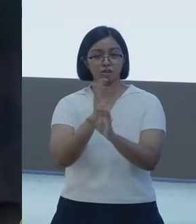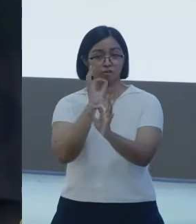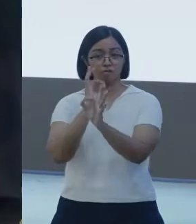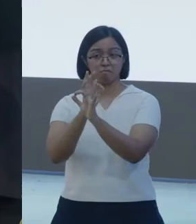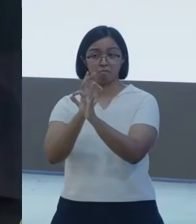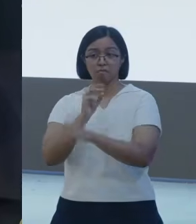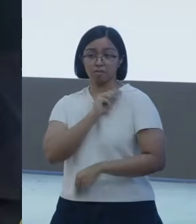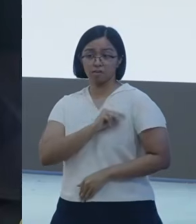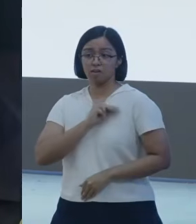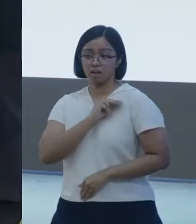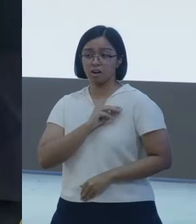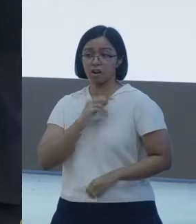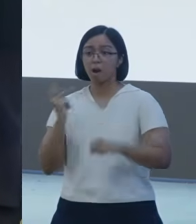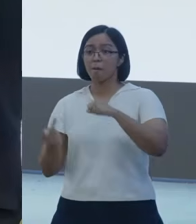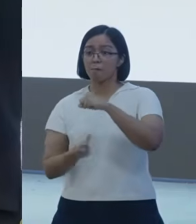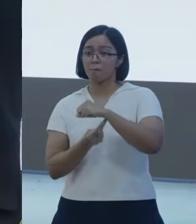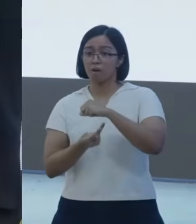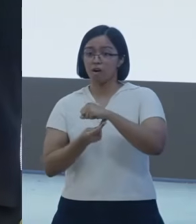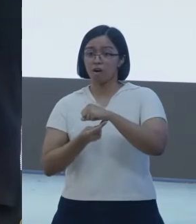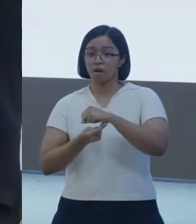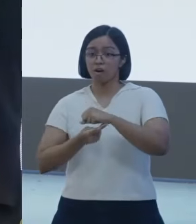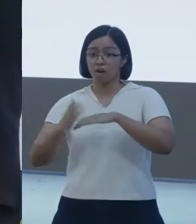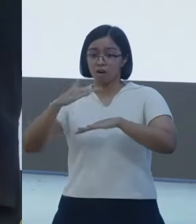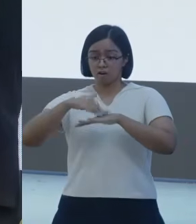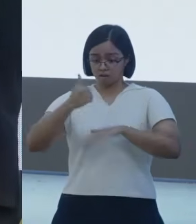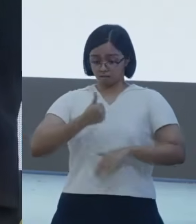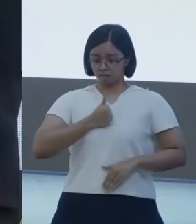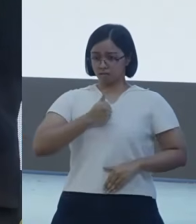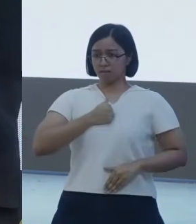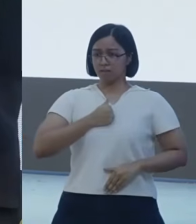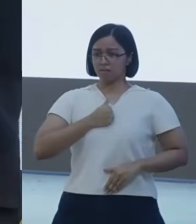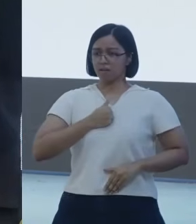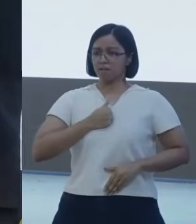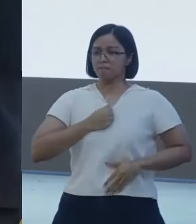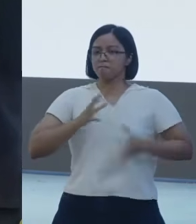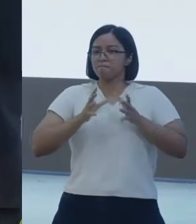ito'y sinabi niya, I am the foremost.